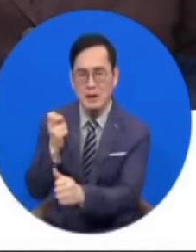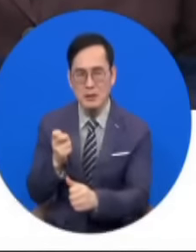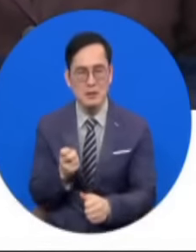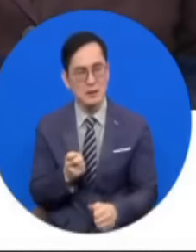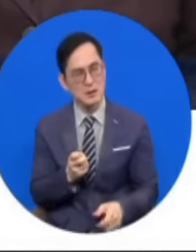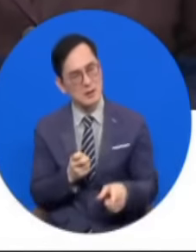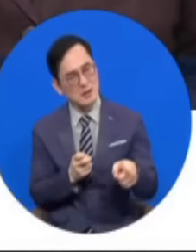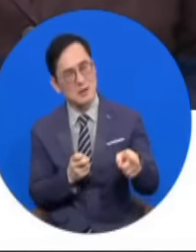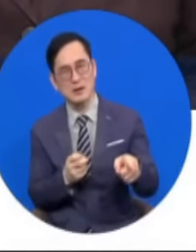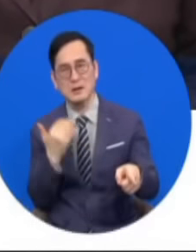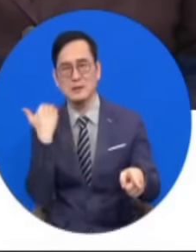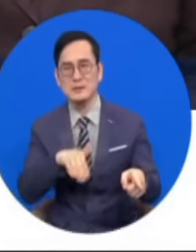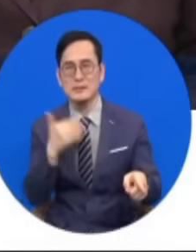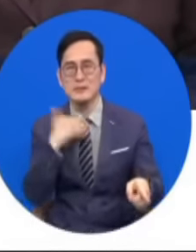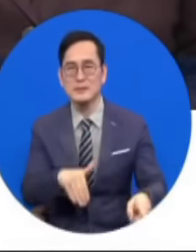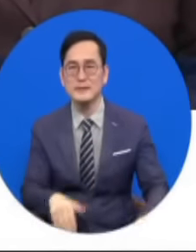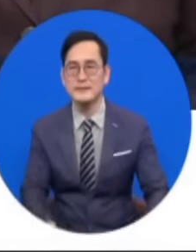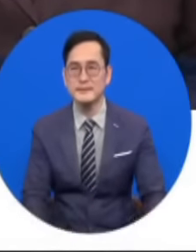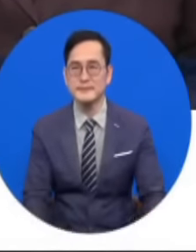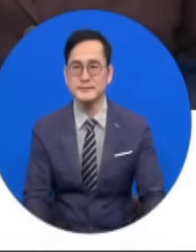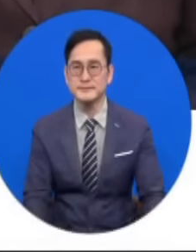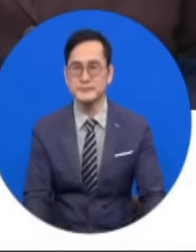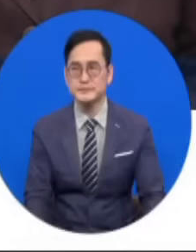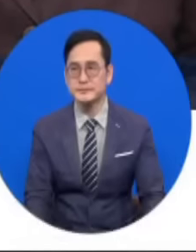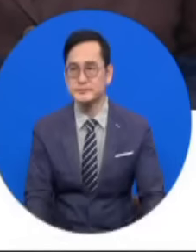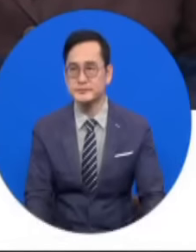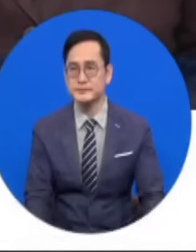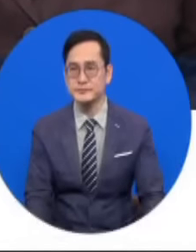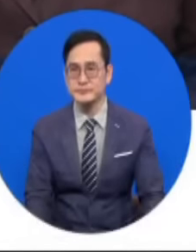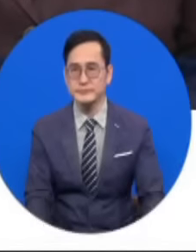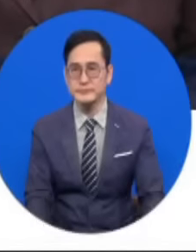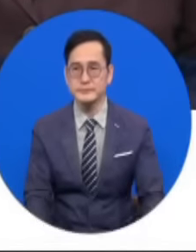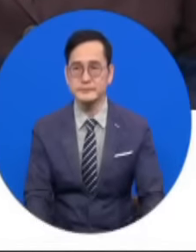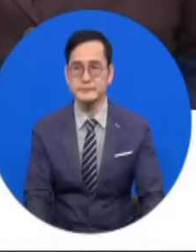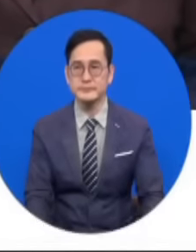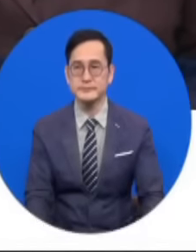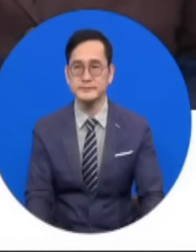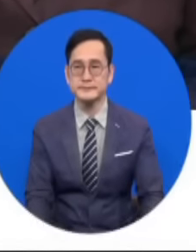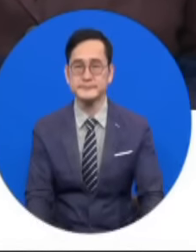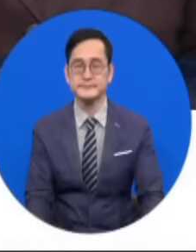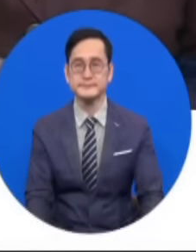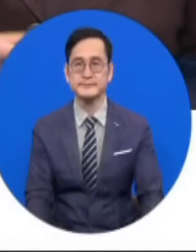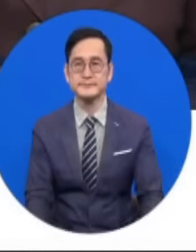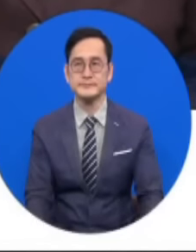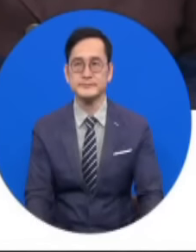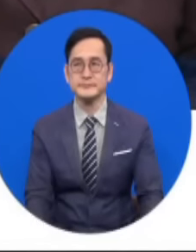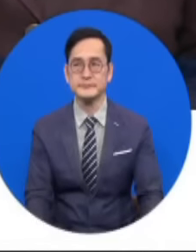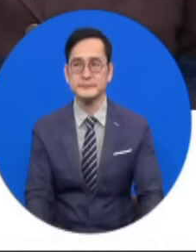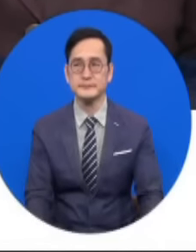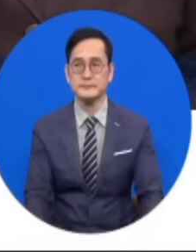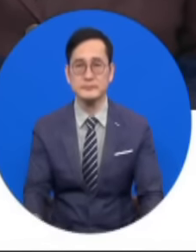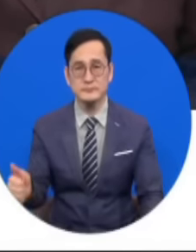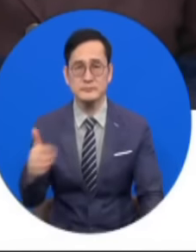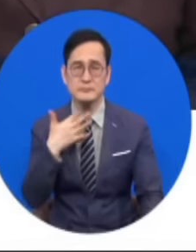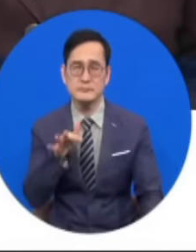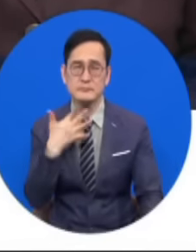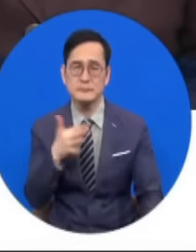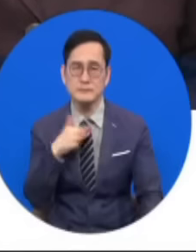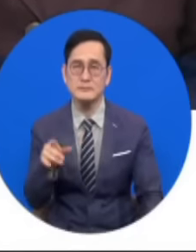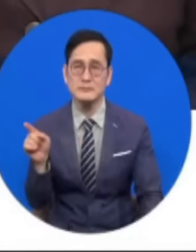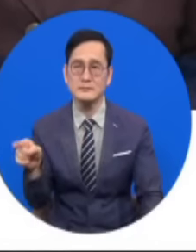어 품격 없는 처신이 어 그렇게 지탄받아야 될 마땅한 일이긴 합니다만은 이게 본인이 아니라고 얘기하는데